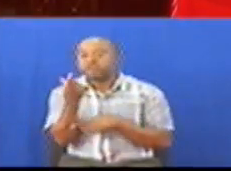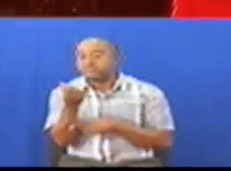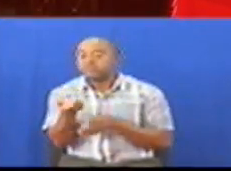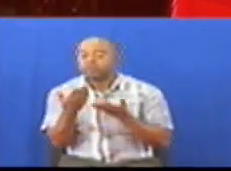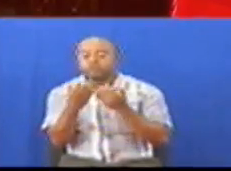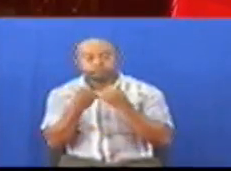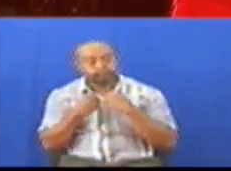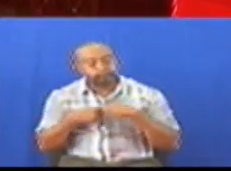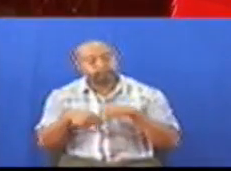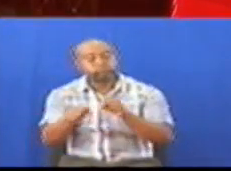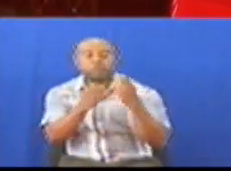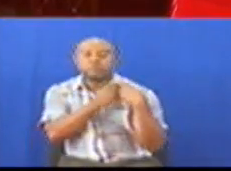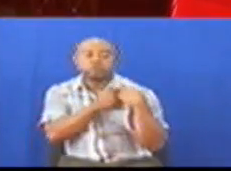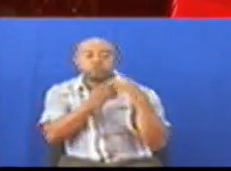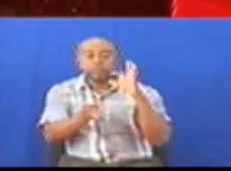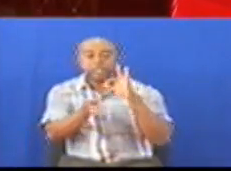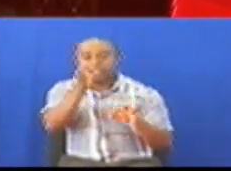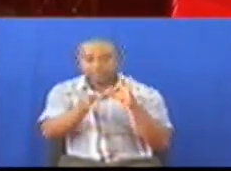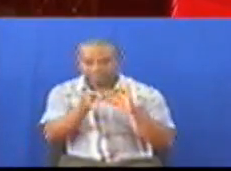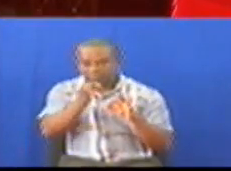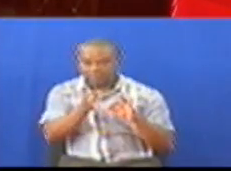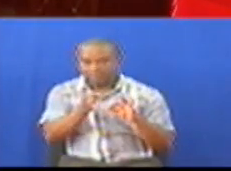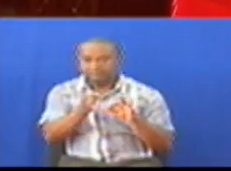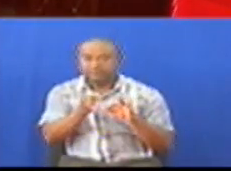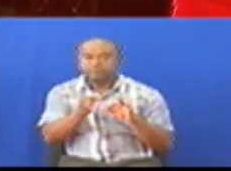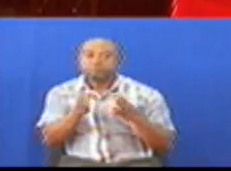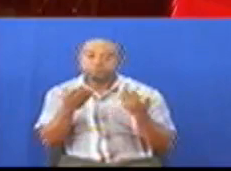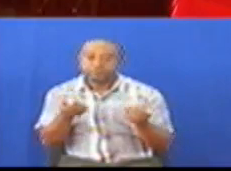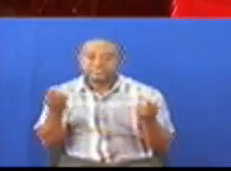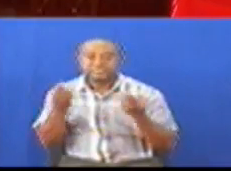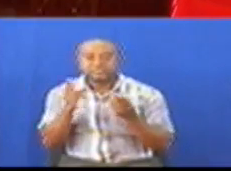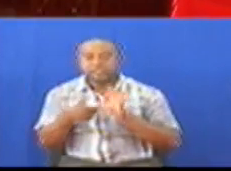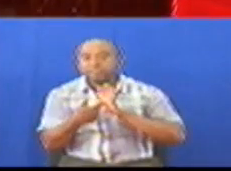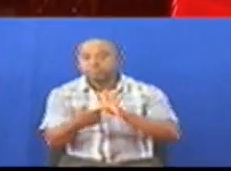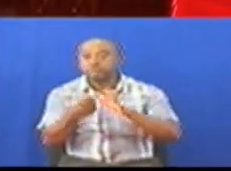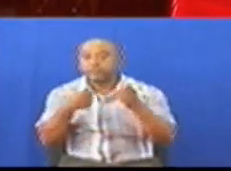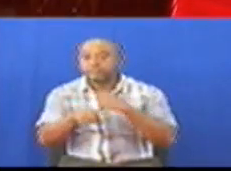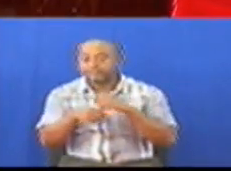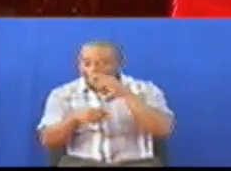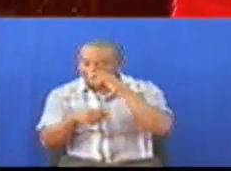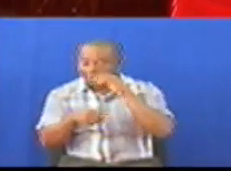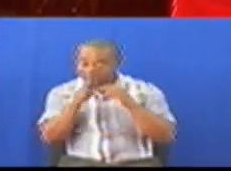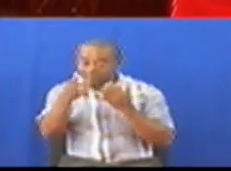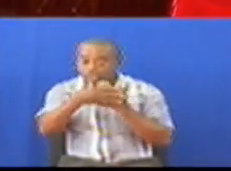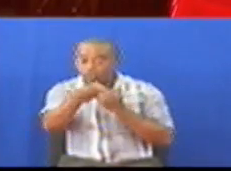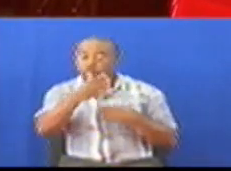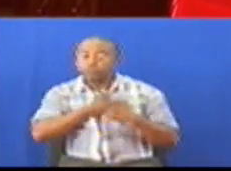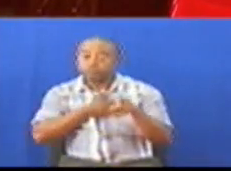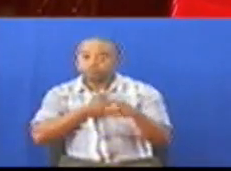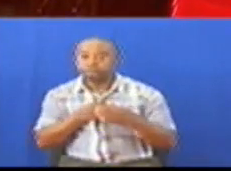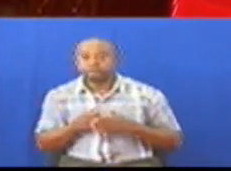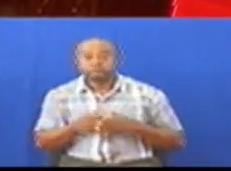majukumu yake kwa kikamilifu kama ambavyo imeonyeshwa katika nukuu tulionyesha hapa. Mheshimiwa Naibu